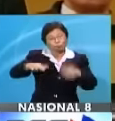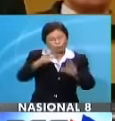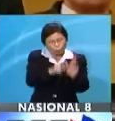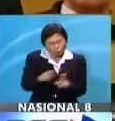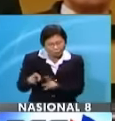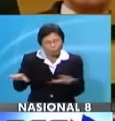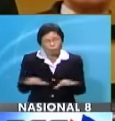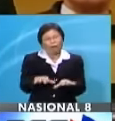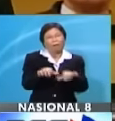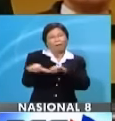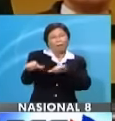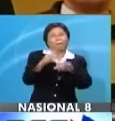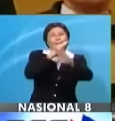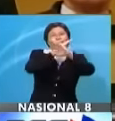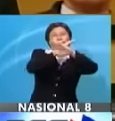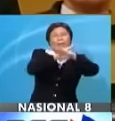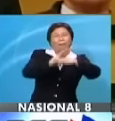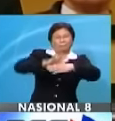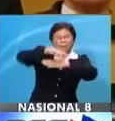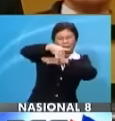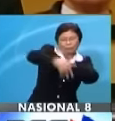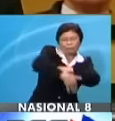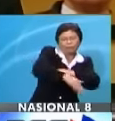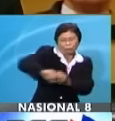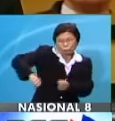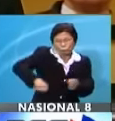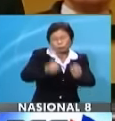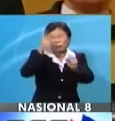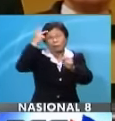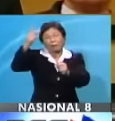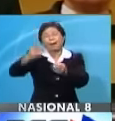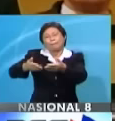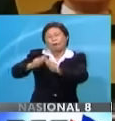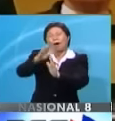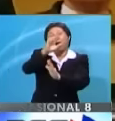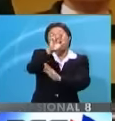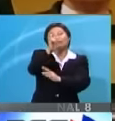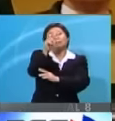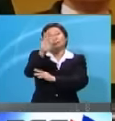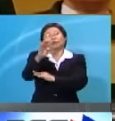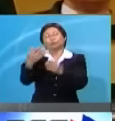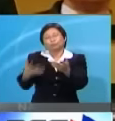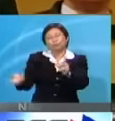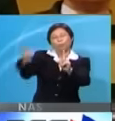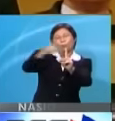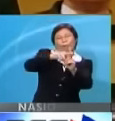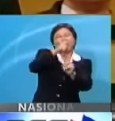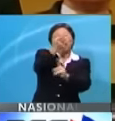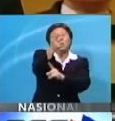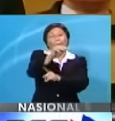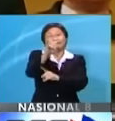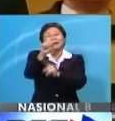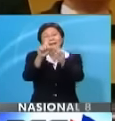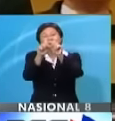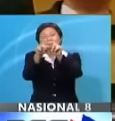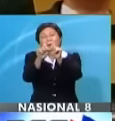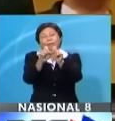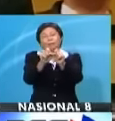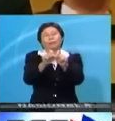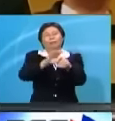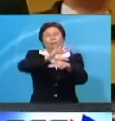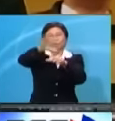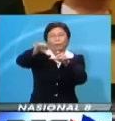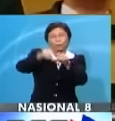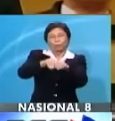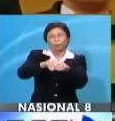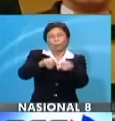melaksanakan RTB Lembangan Sungai Kelantan. Permohonan RTB tersebut telah dipohon dalam RMK 11 merangkumi jajahan